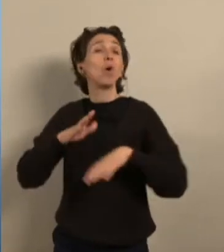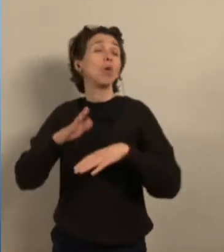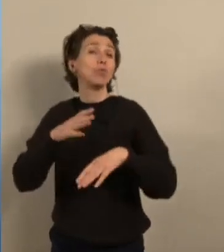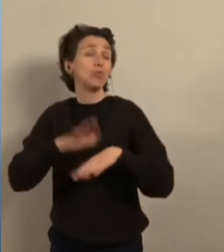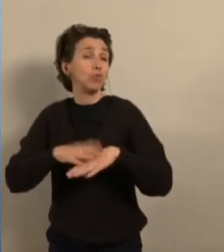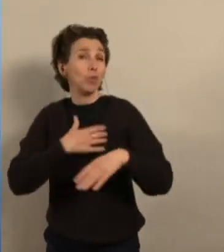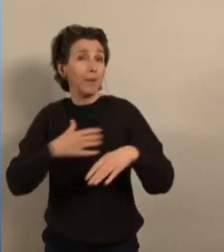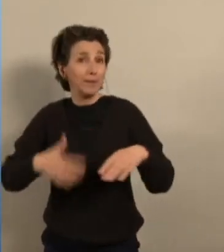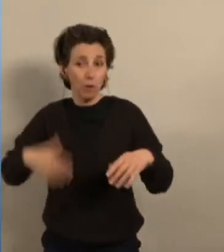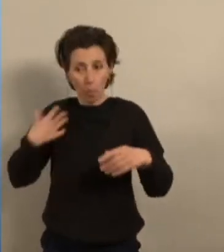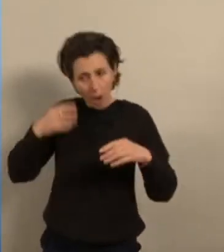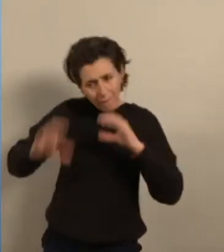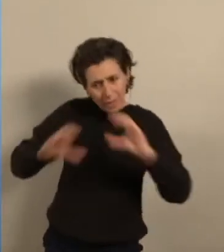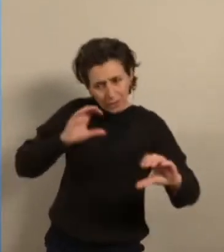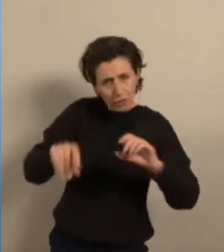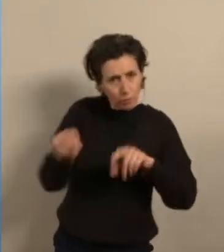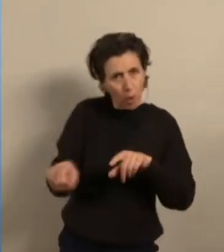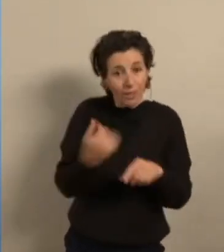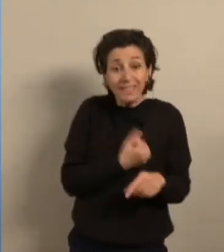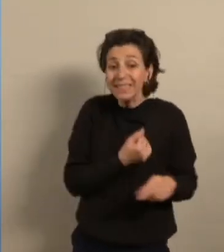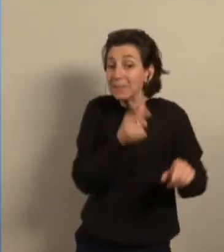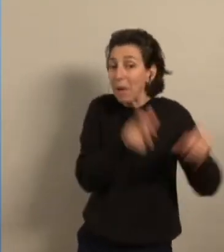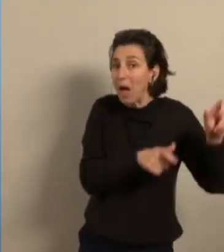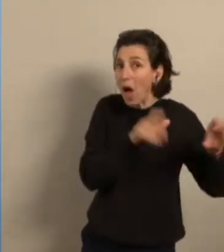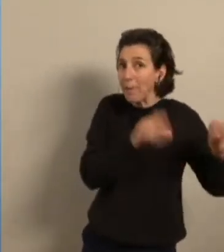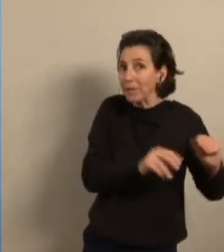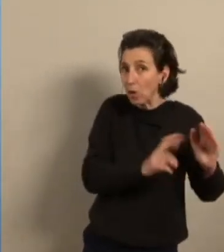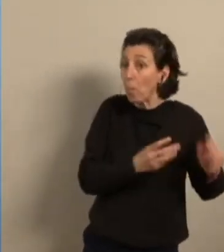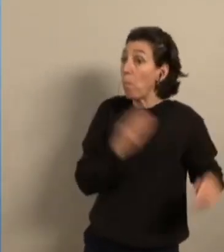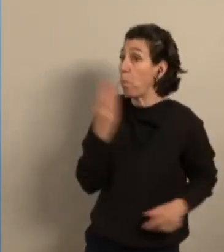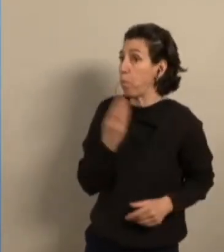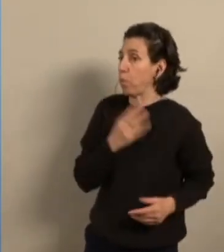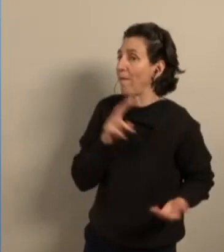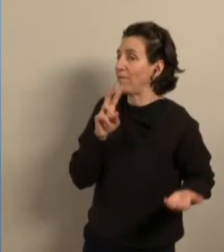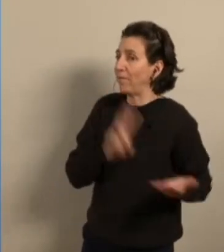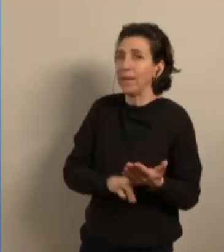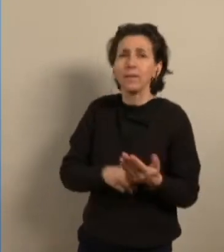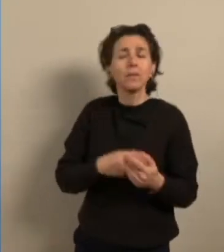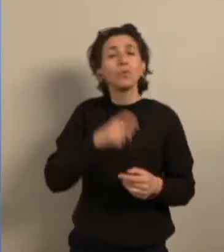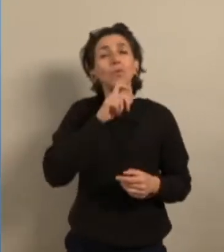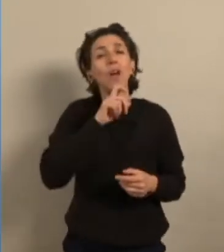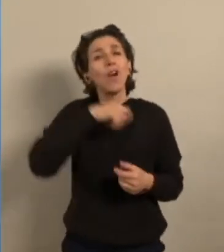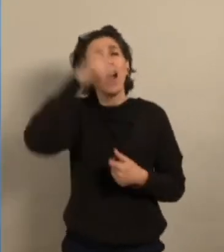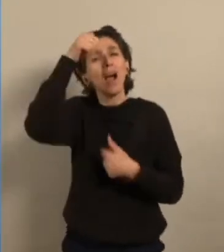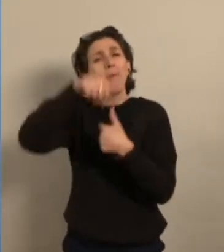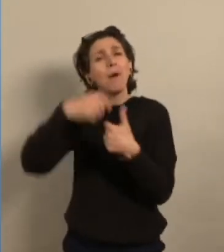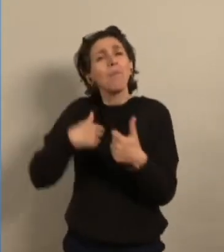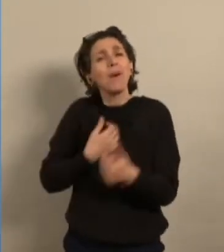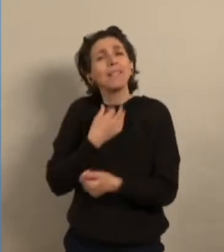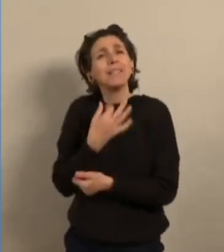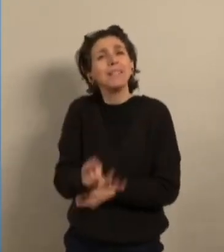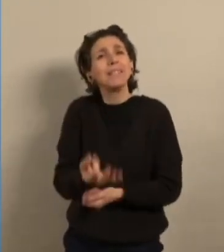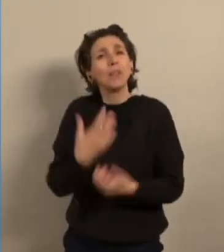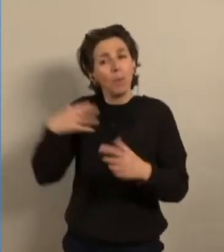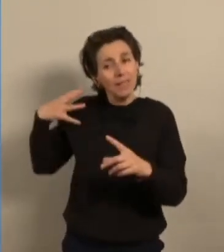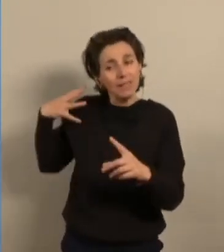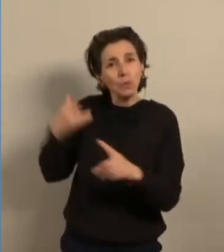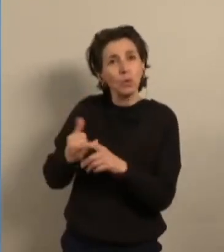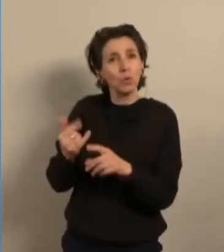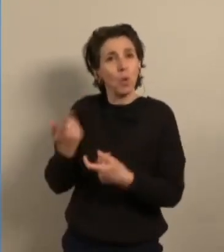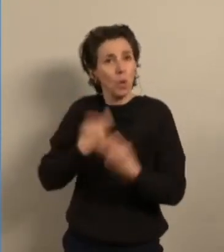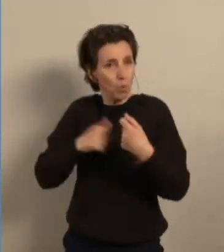réellement nécessaires aux habitants. Je rappelais tout à l'heure dans mon intervention que lorsque nous sommes dans un contexte